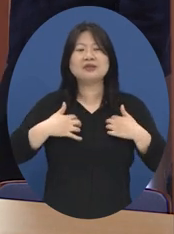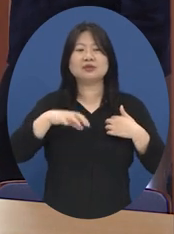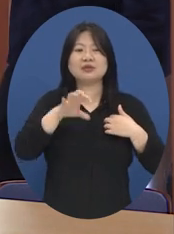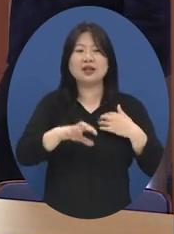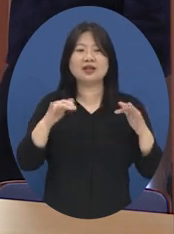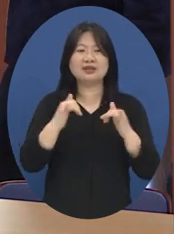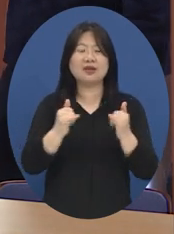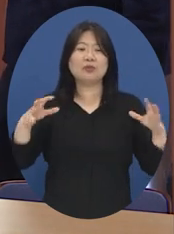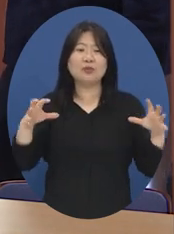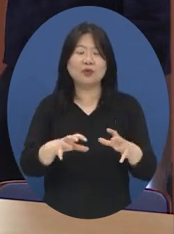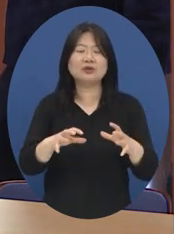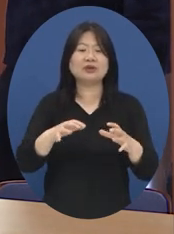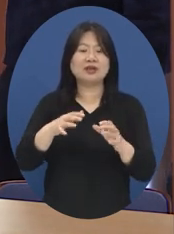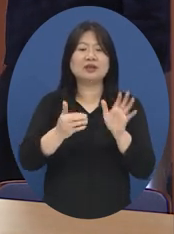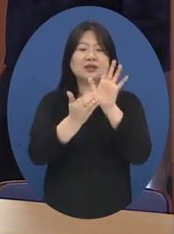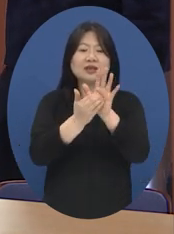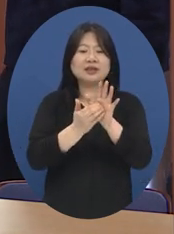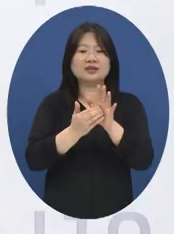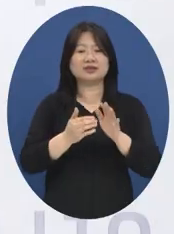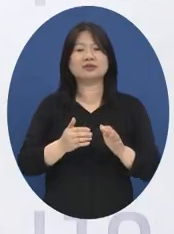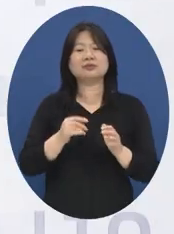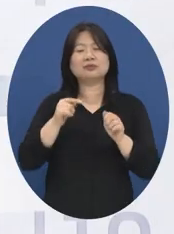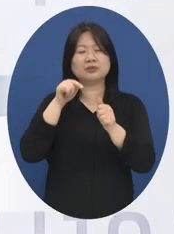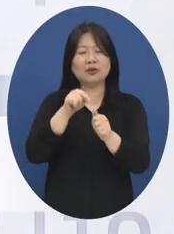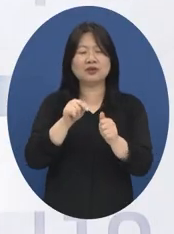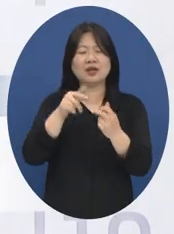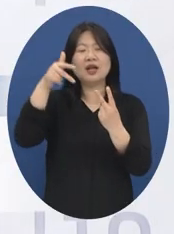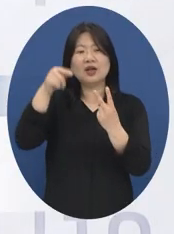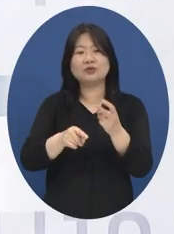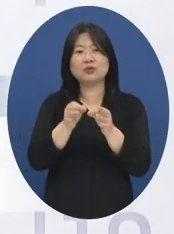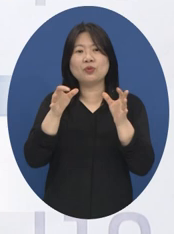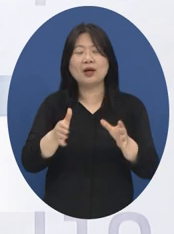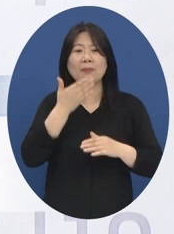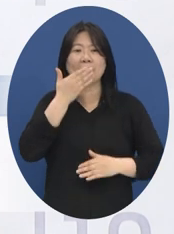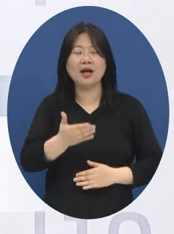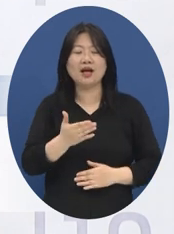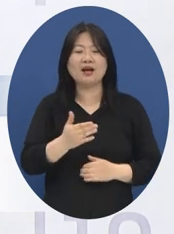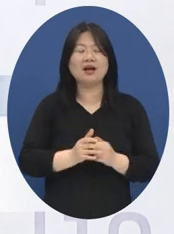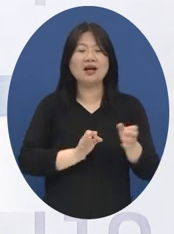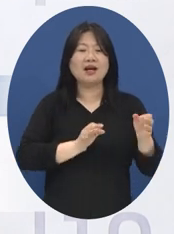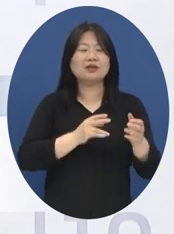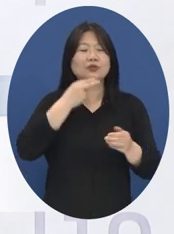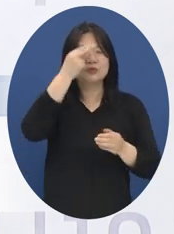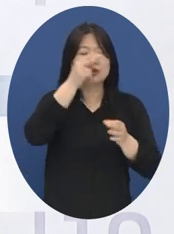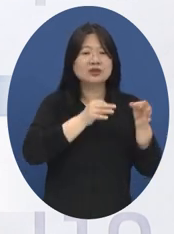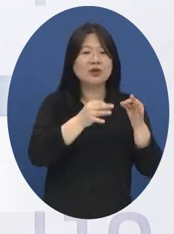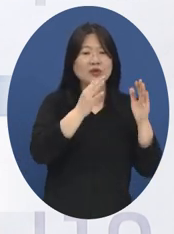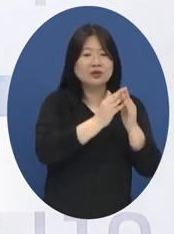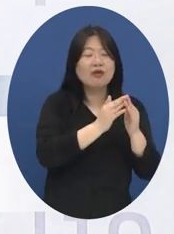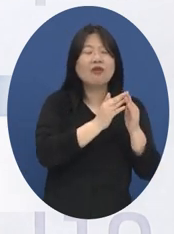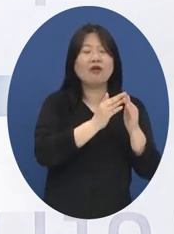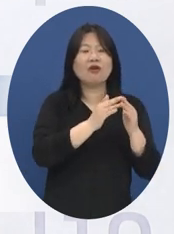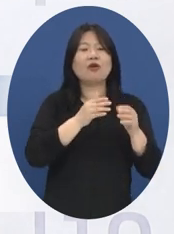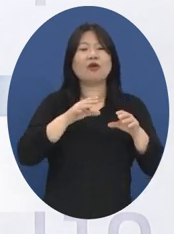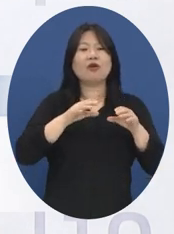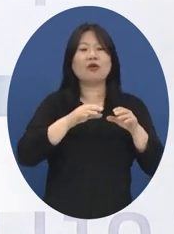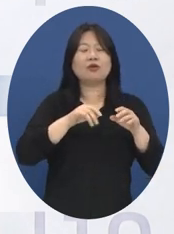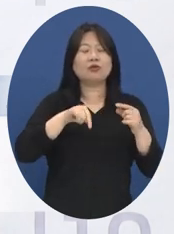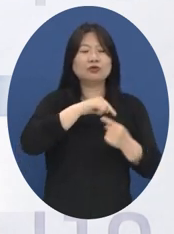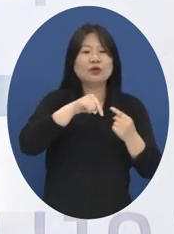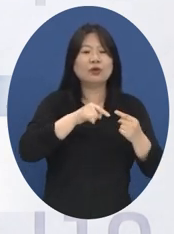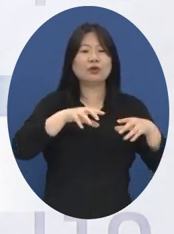금지 명령을 2주간 내렸습니다. 영업소에 대한 실질적 영업 중지 명령은 여러